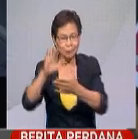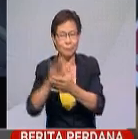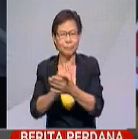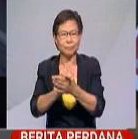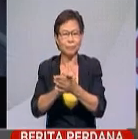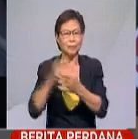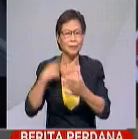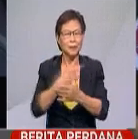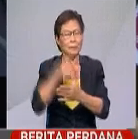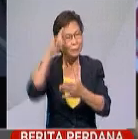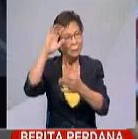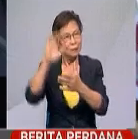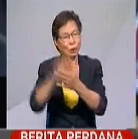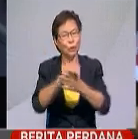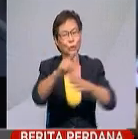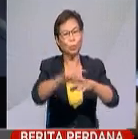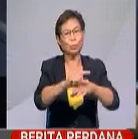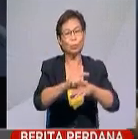bahawa kegunaan